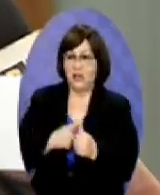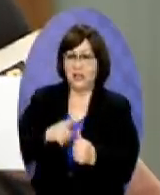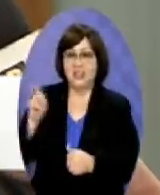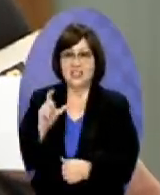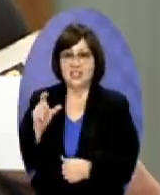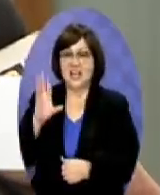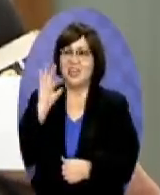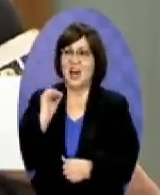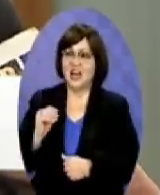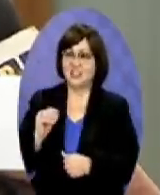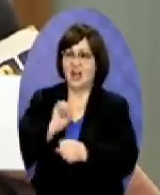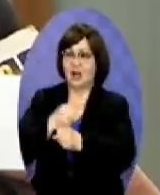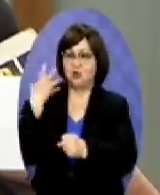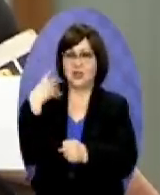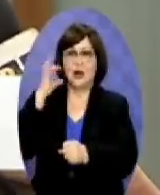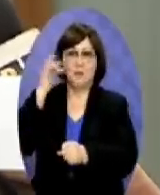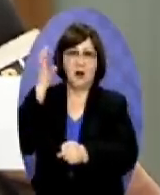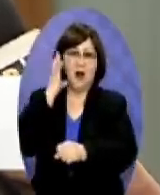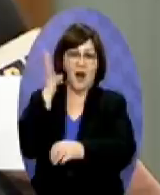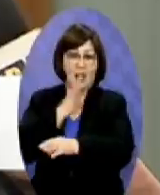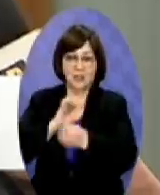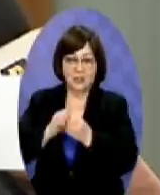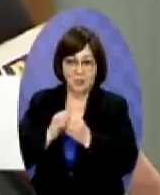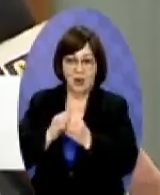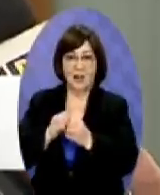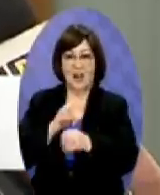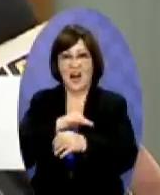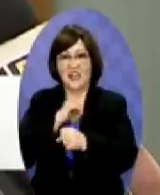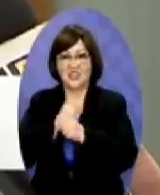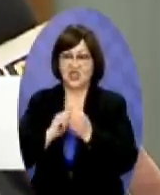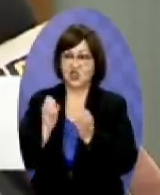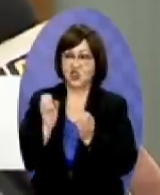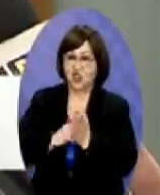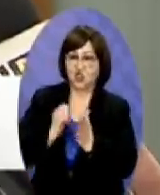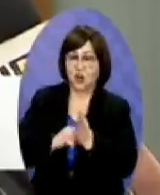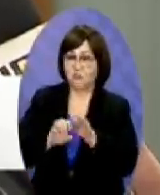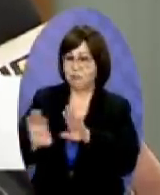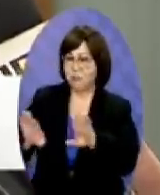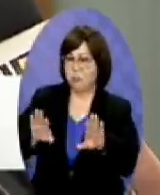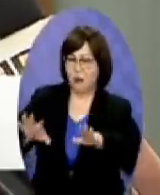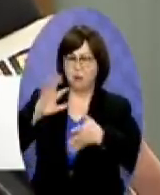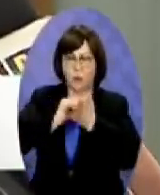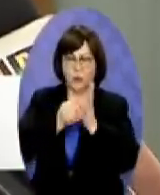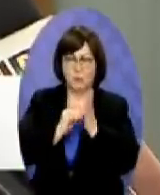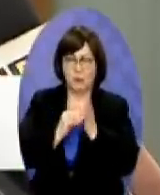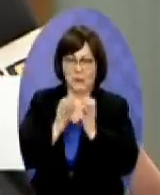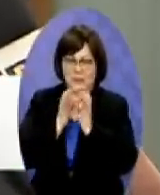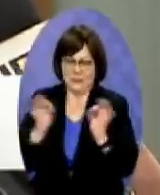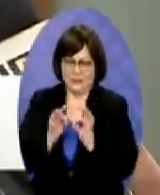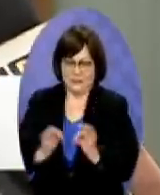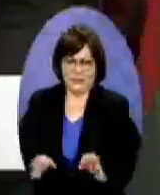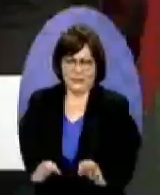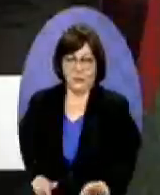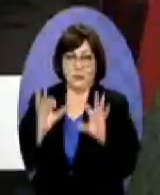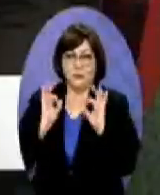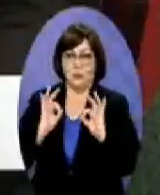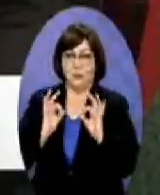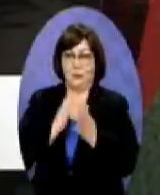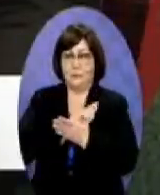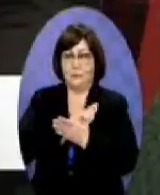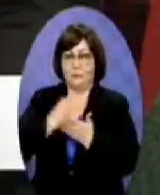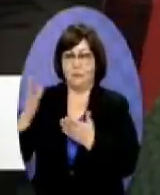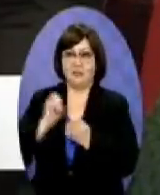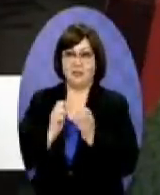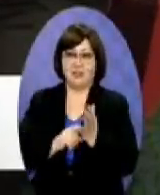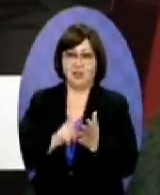зөвхөн одоо ингээд нөгөө босоо цаасан дээр өччихвэш цаасаа хөвтүүлээд илүү тийм төлөвлөгөөтэй ажиллах ийм зайшгүй шаардлага бол байна гэж үзэж байгаа. За